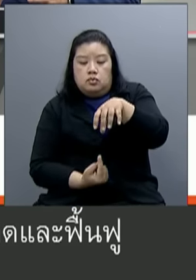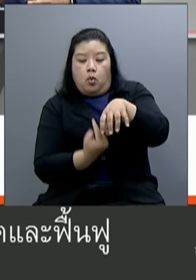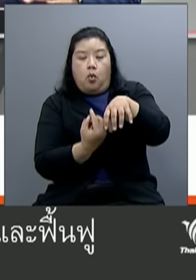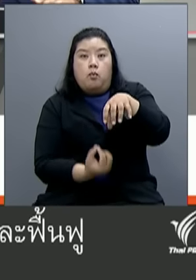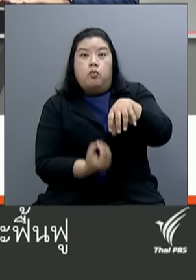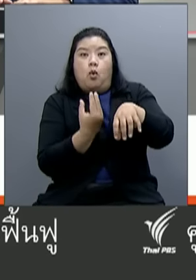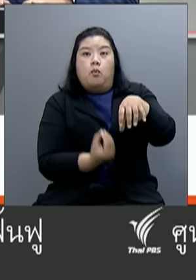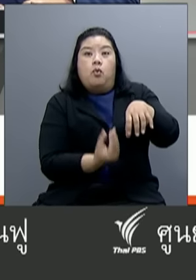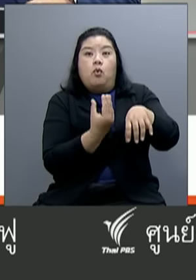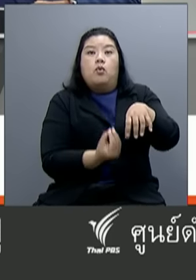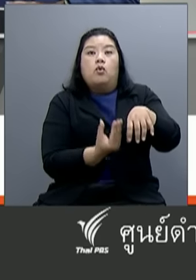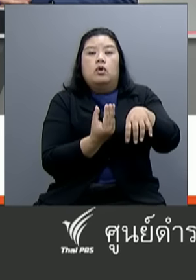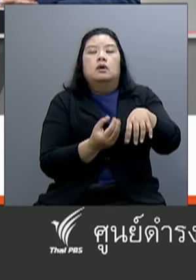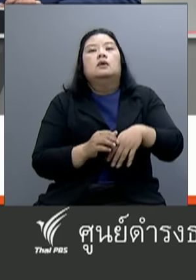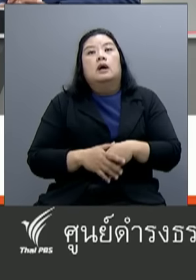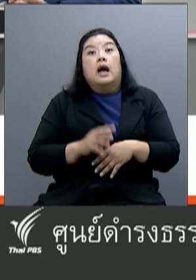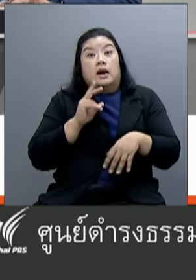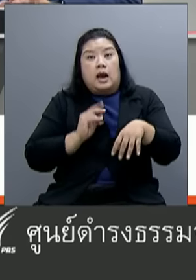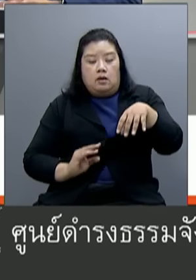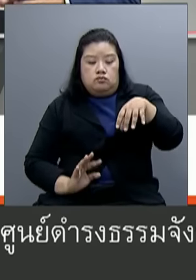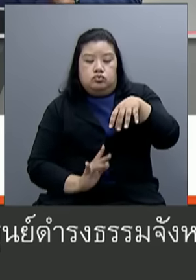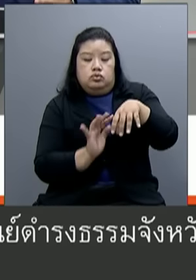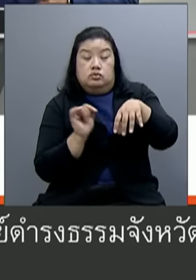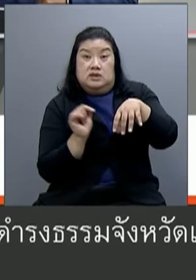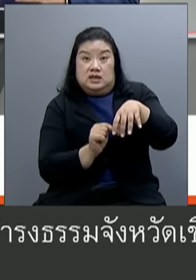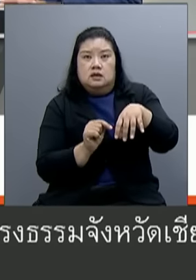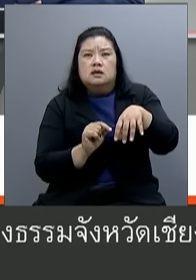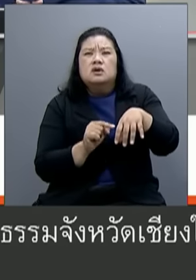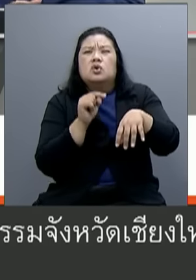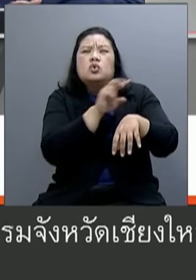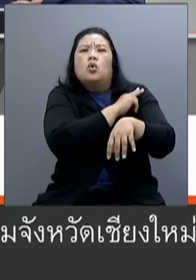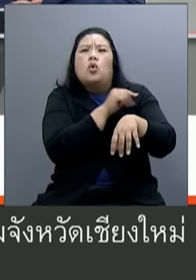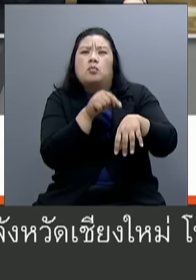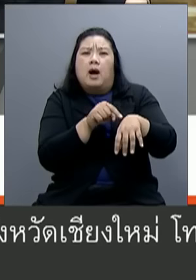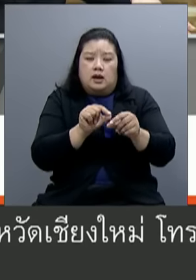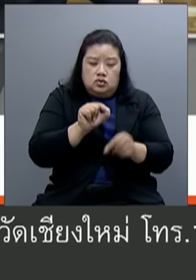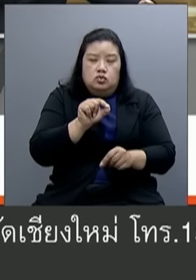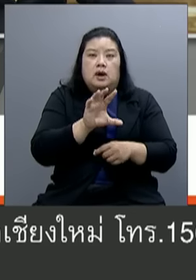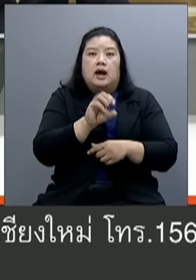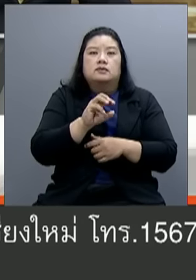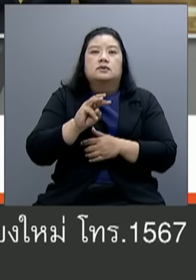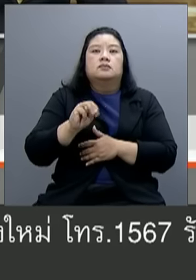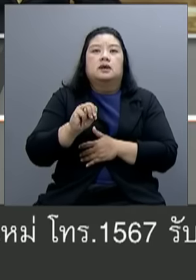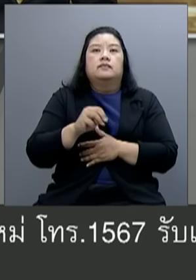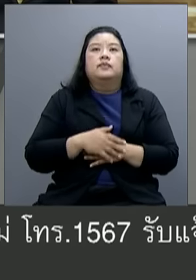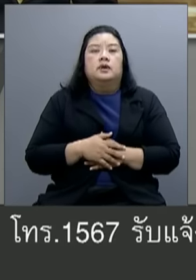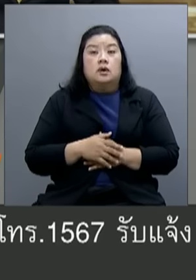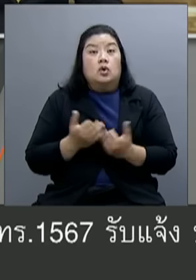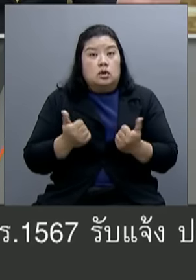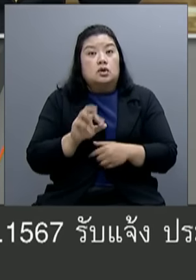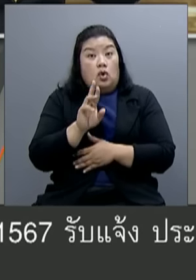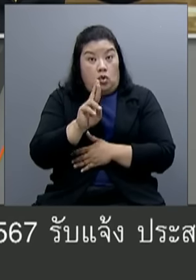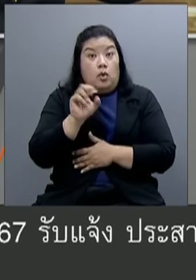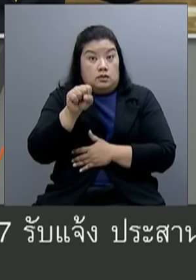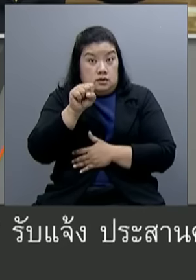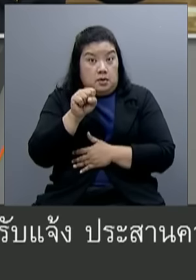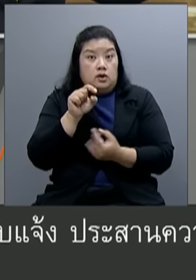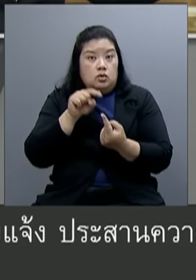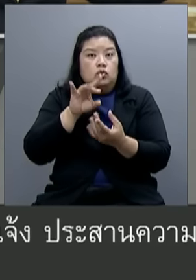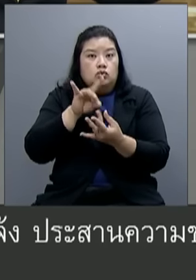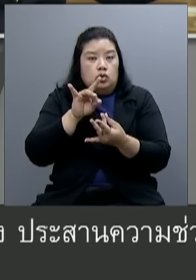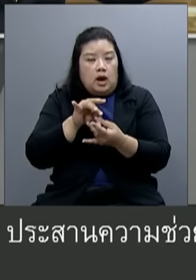อนนี้ก็มีน้ำล้นเข้าไปประมาณสัก50เซนนะครับ แต่ว่าตอนนี้เนี่ยที่สุโขทัยยังต้องจับตาอย่างต่อเนื่องใช่ไหมคะนอกเหนือจาก